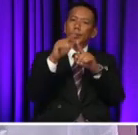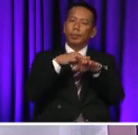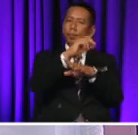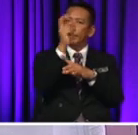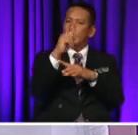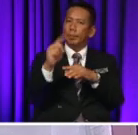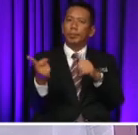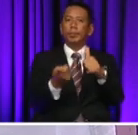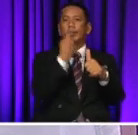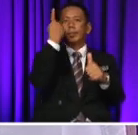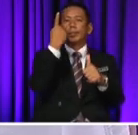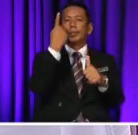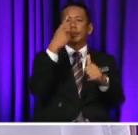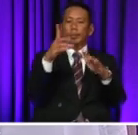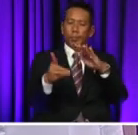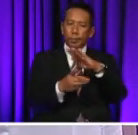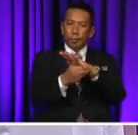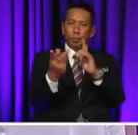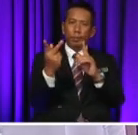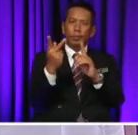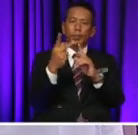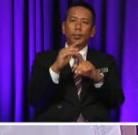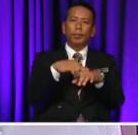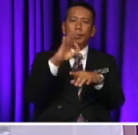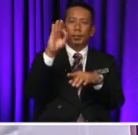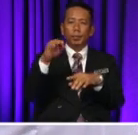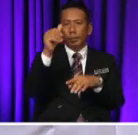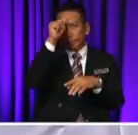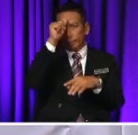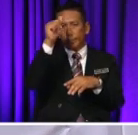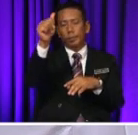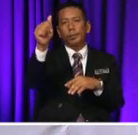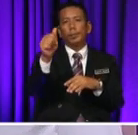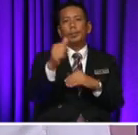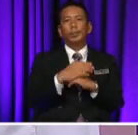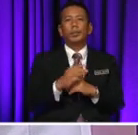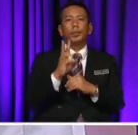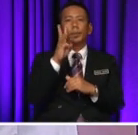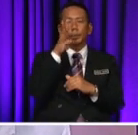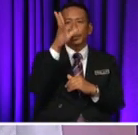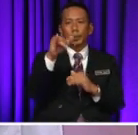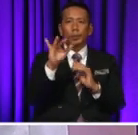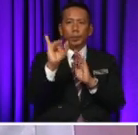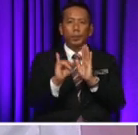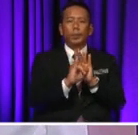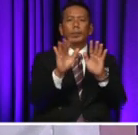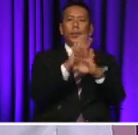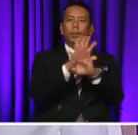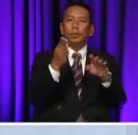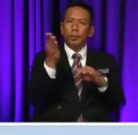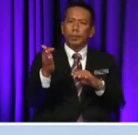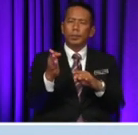berdasarkan kepada firman Allah daripada Surah Al Anfal yang bermaksud Wahai orang yang beriman janganlah Kamu